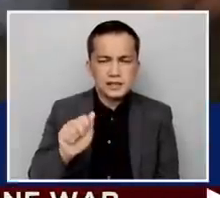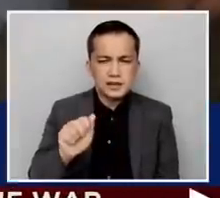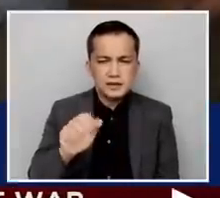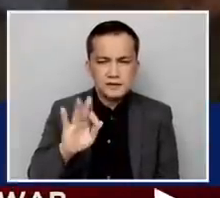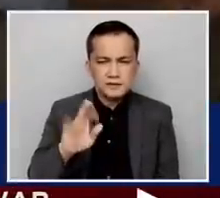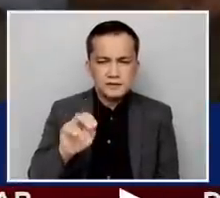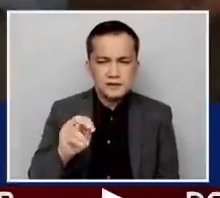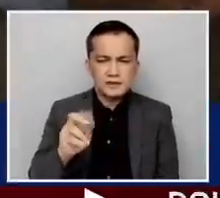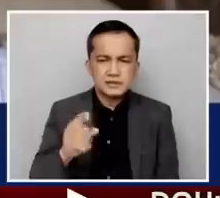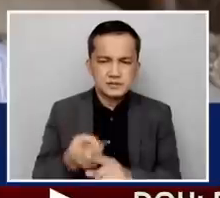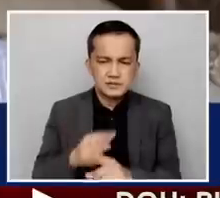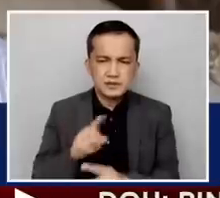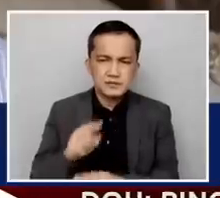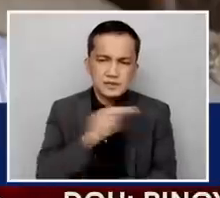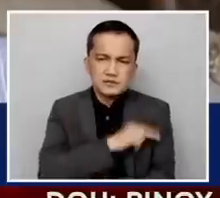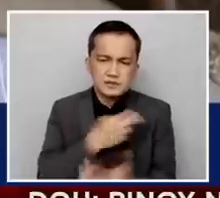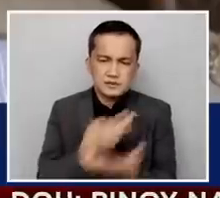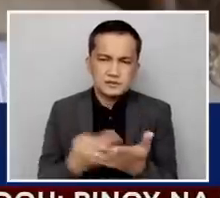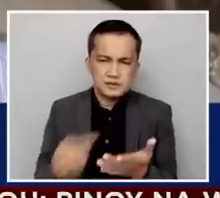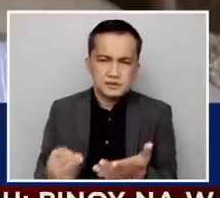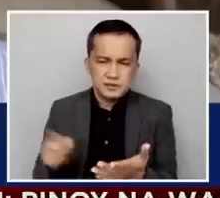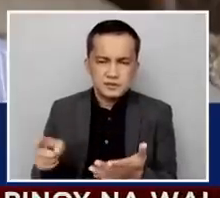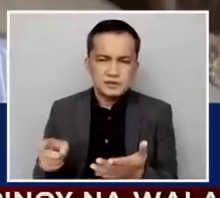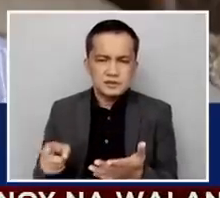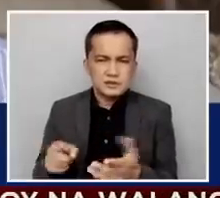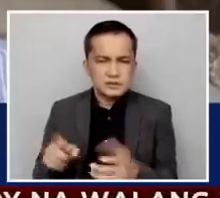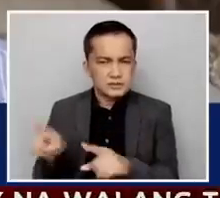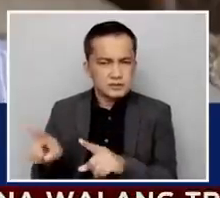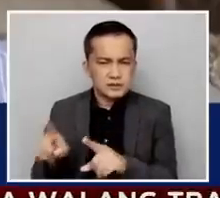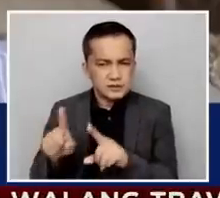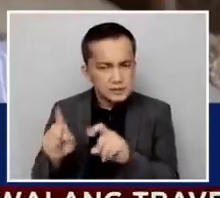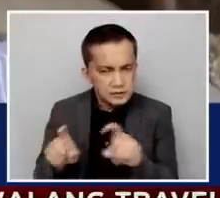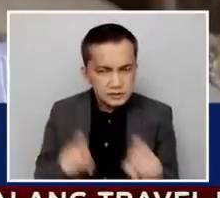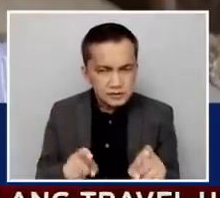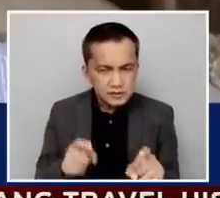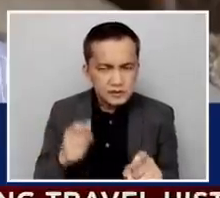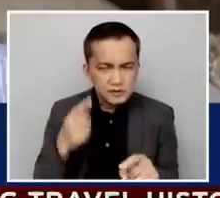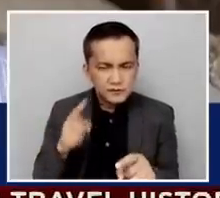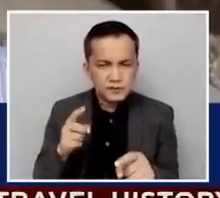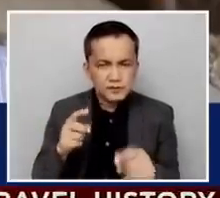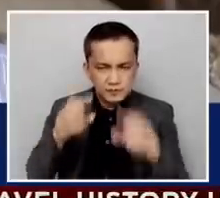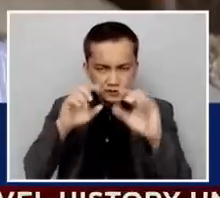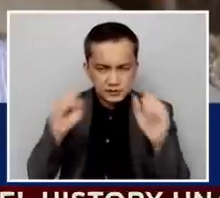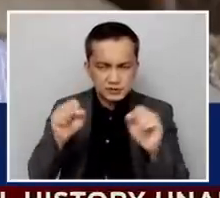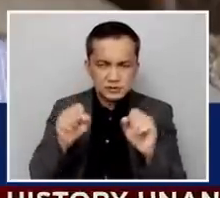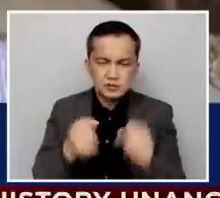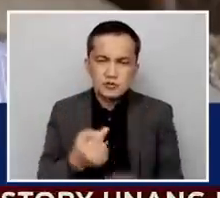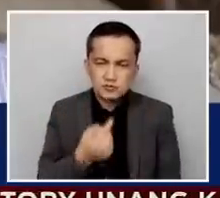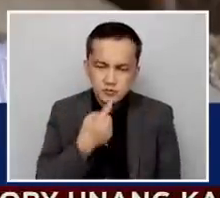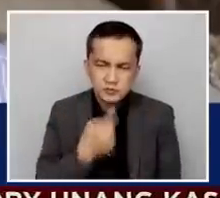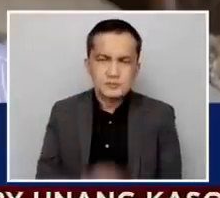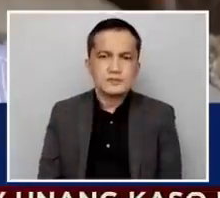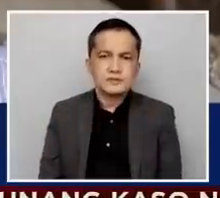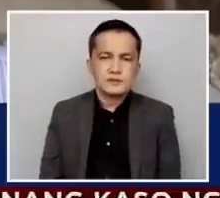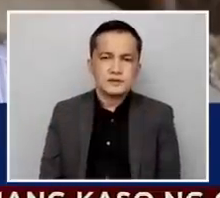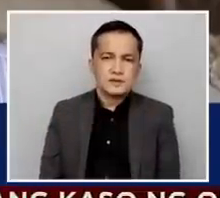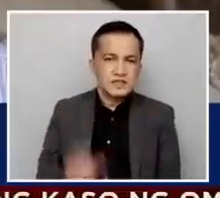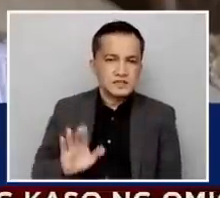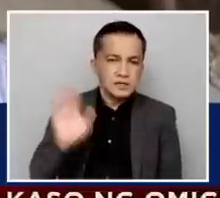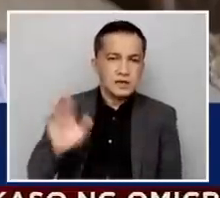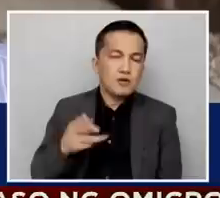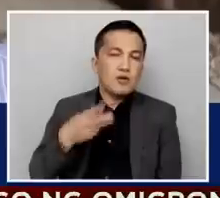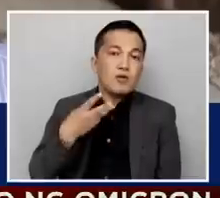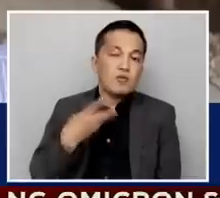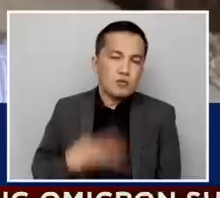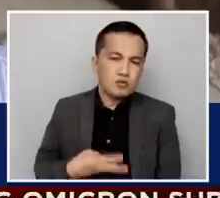resource. This will be the litmus test for the president's sincerity in his wish